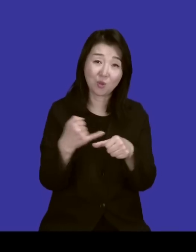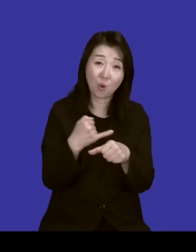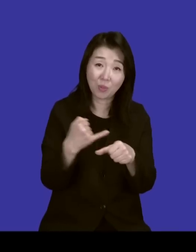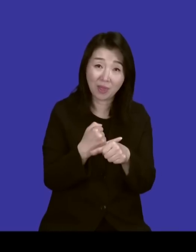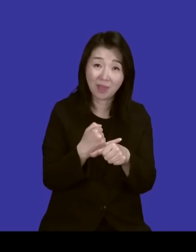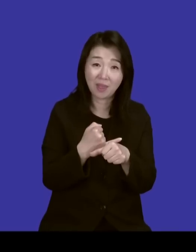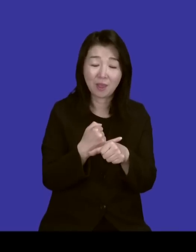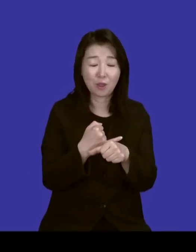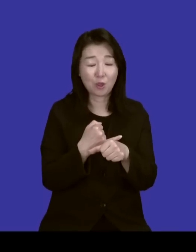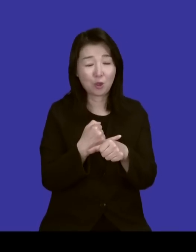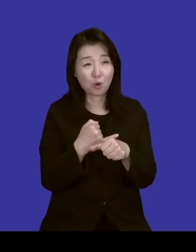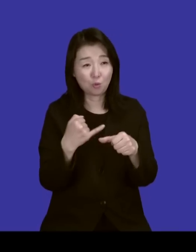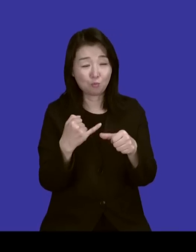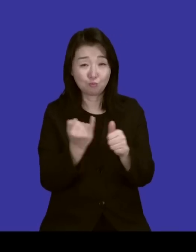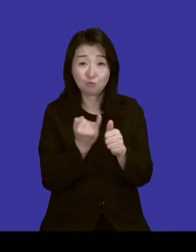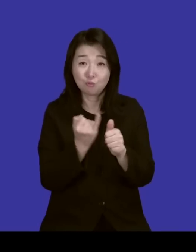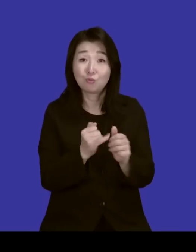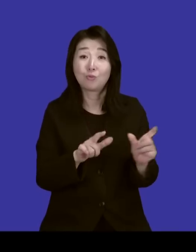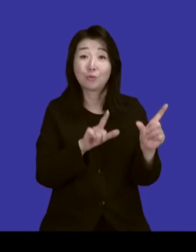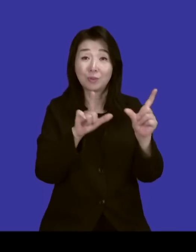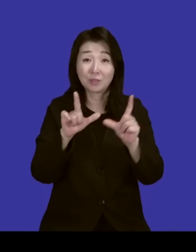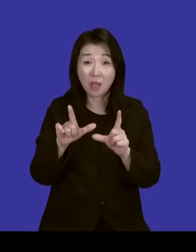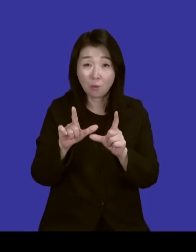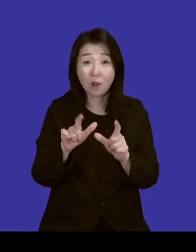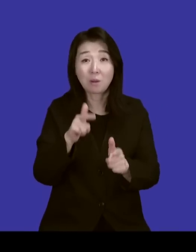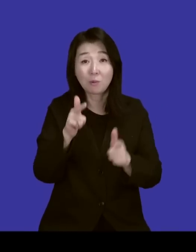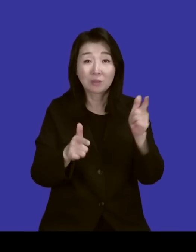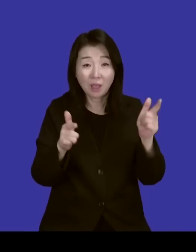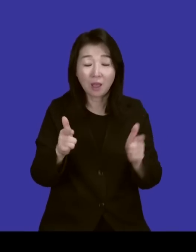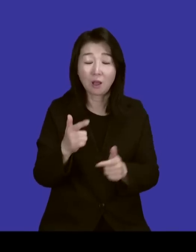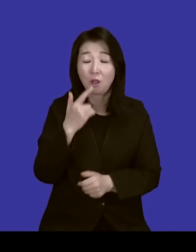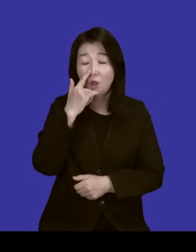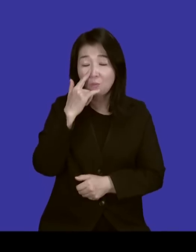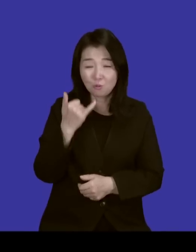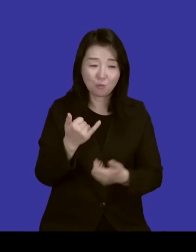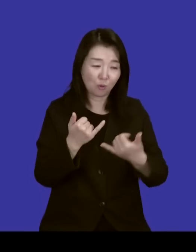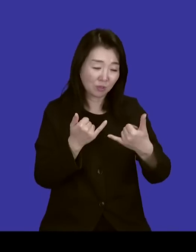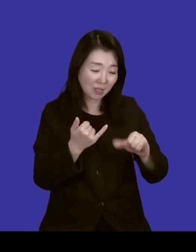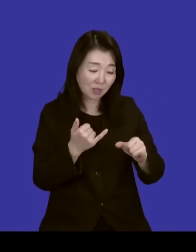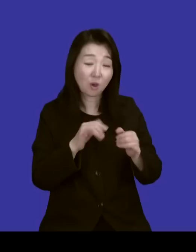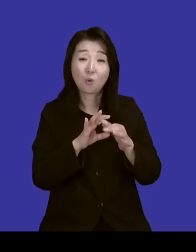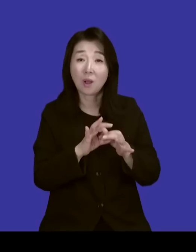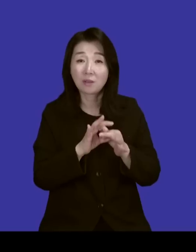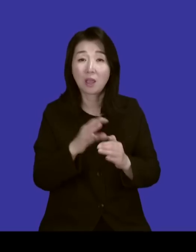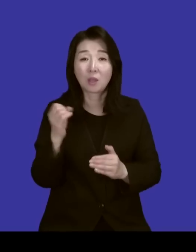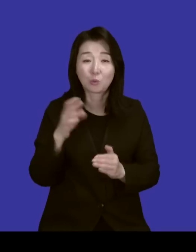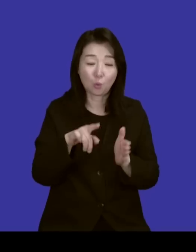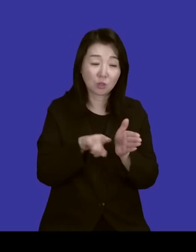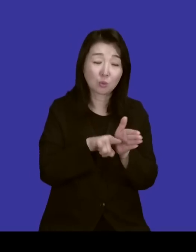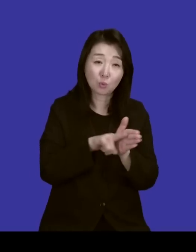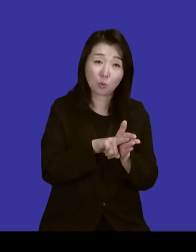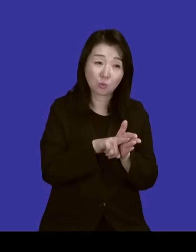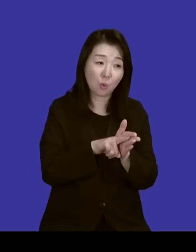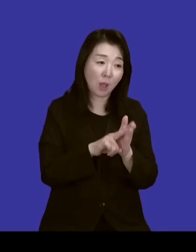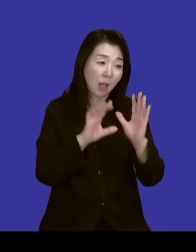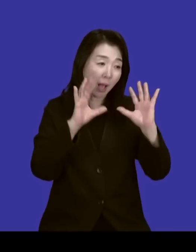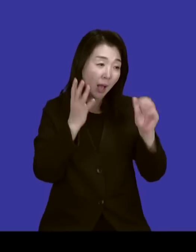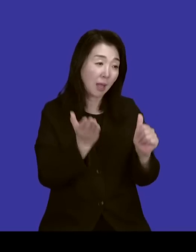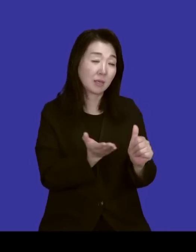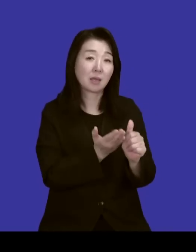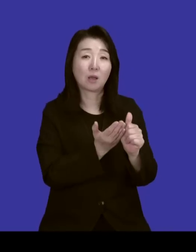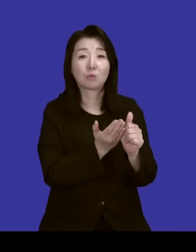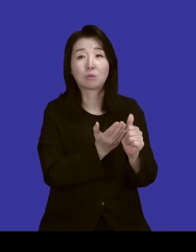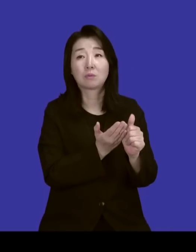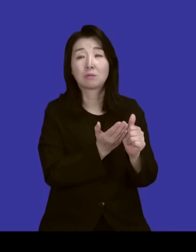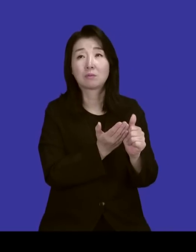뭐 부부 생활, 뭐 또 부모와 자녀 사이의 관계, 또 기독교적 양육 뭐 이런 게 없었을